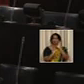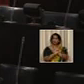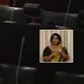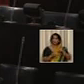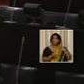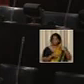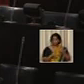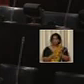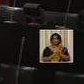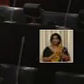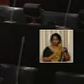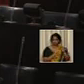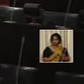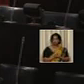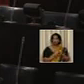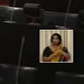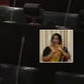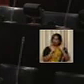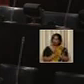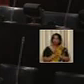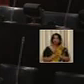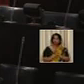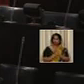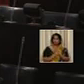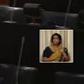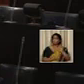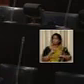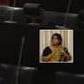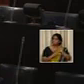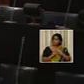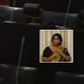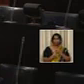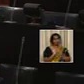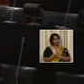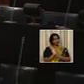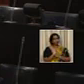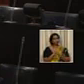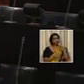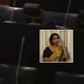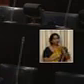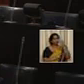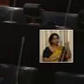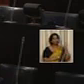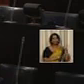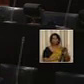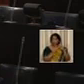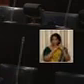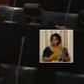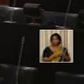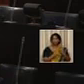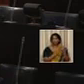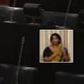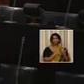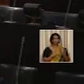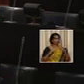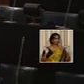ප්‍රධාන ධාරාවේ මාධ්‍ය හරහා මේ හැම එකක් කරාම මේ පාර්ලිමේන්තුවෙත් හැම වතාවකදීම යන යන තැන අපි කියනවා මෙහෙම ගියොත් අපි වග කියන්නේ